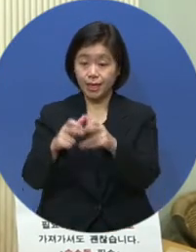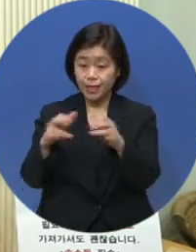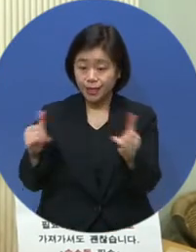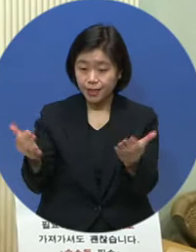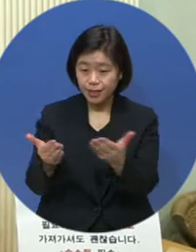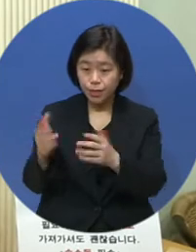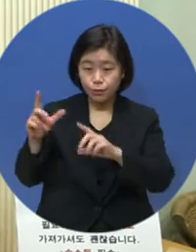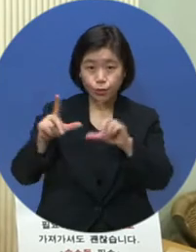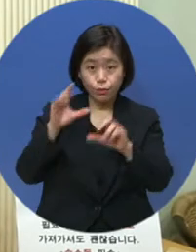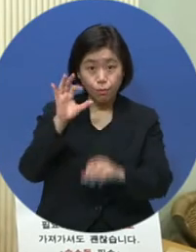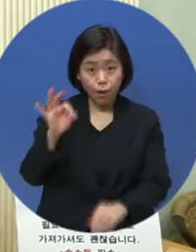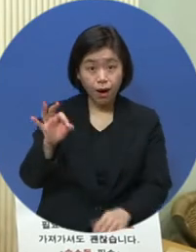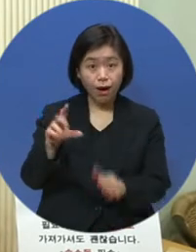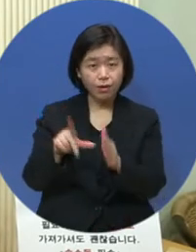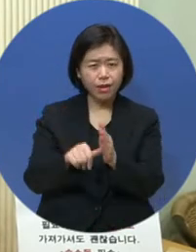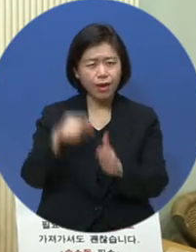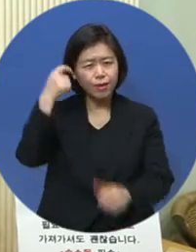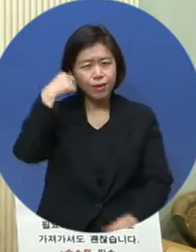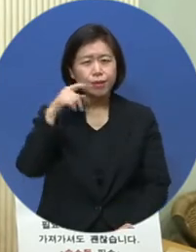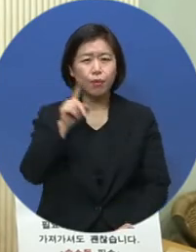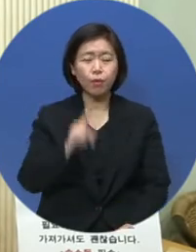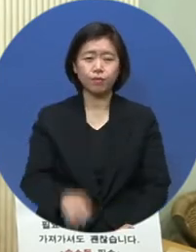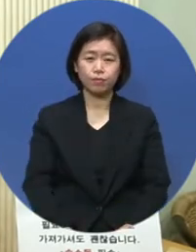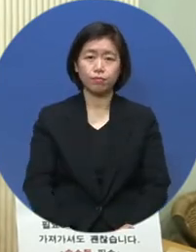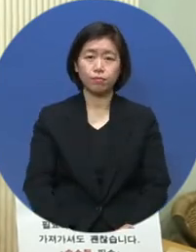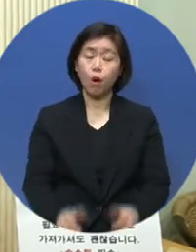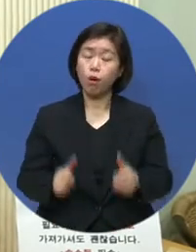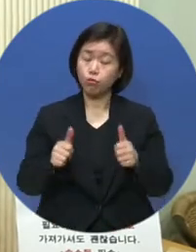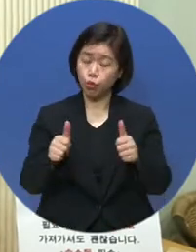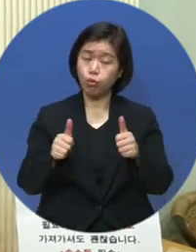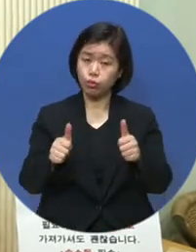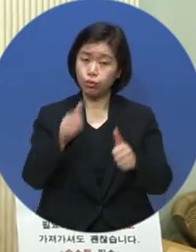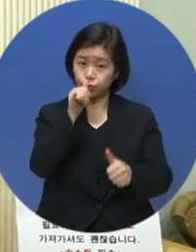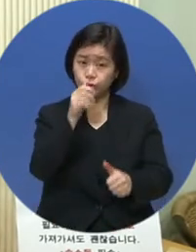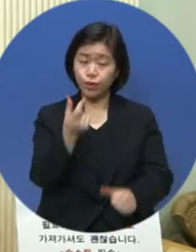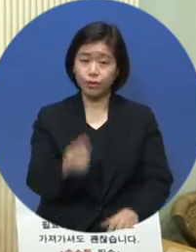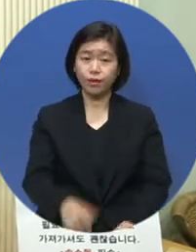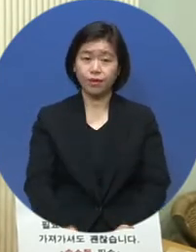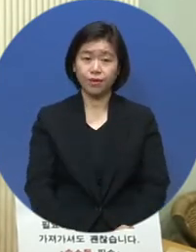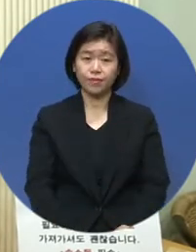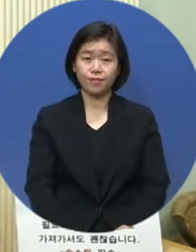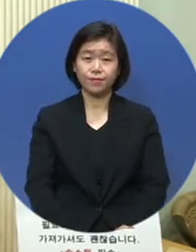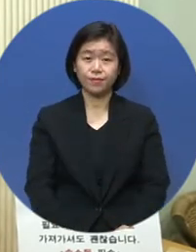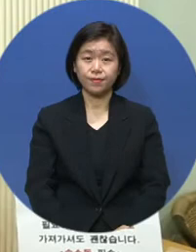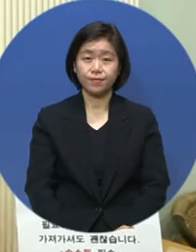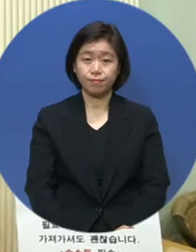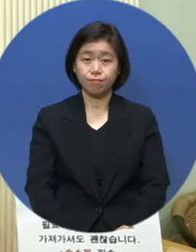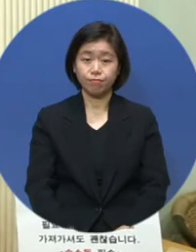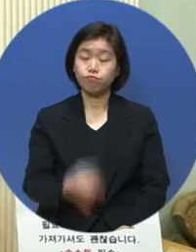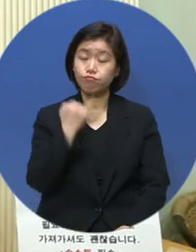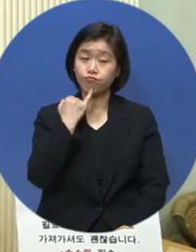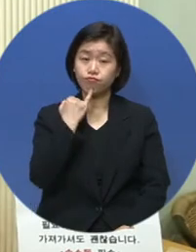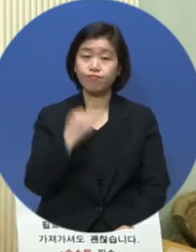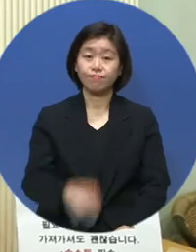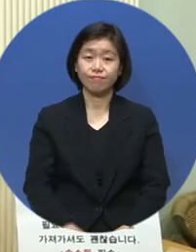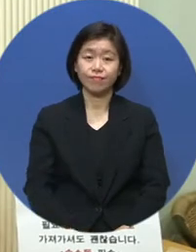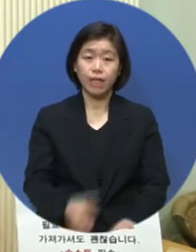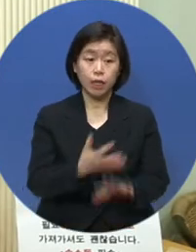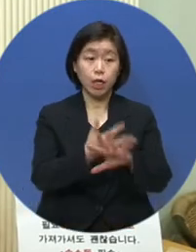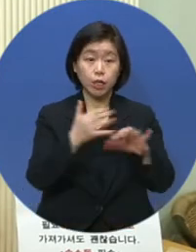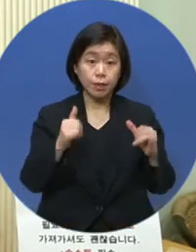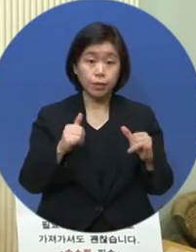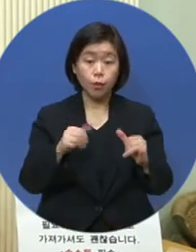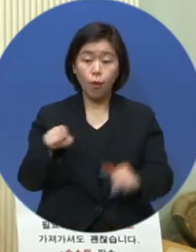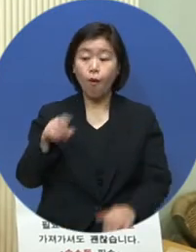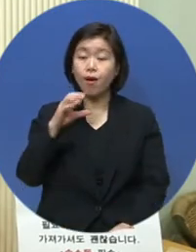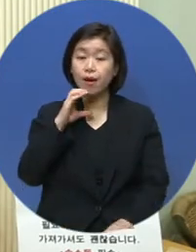거 같으세요? 다른 사람들과 다르게 어쨌든 잘 하시는 것도 보니까 괜찮은 것 같아요. 그래서 다른 사람들한테 좀